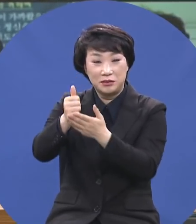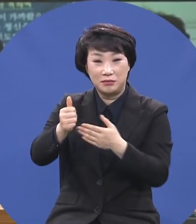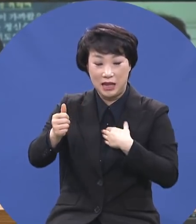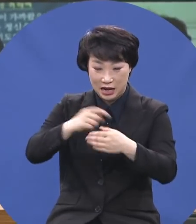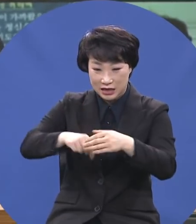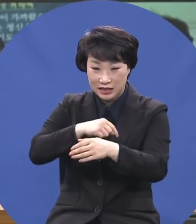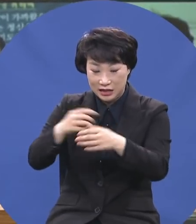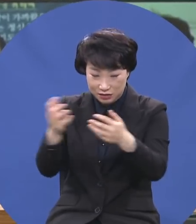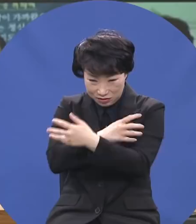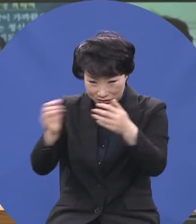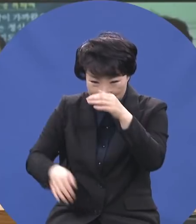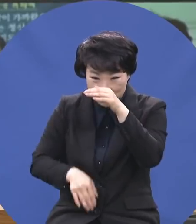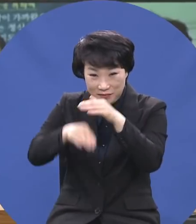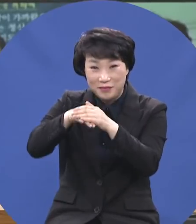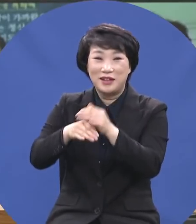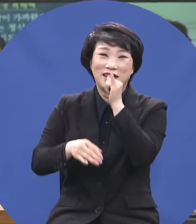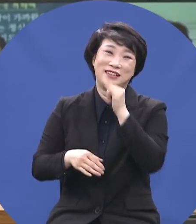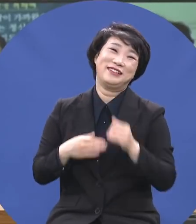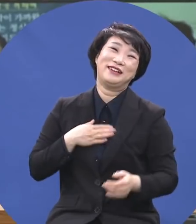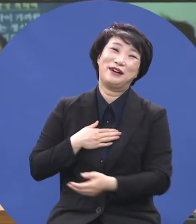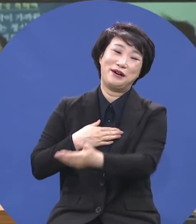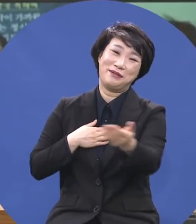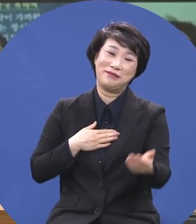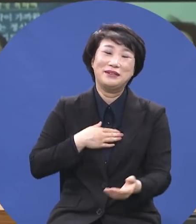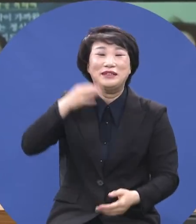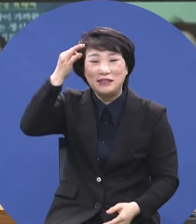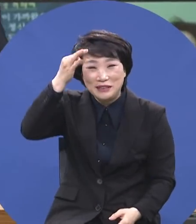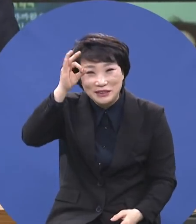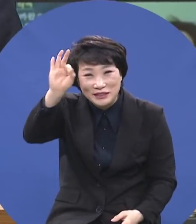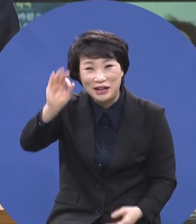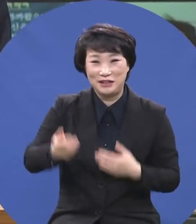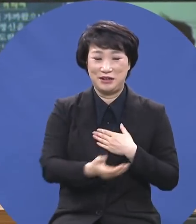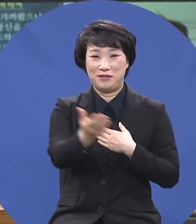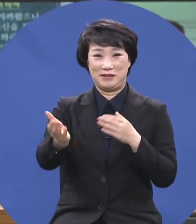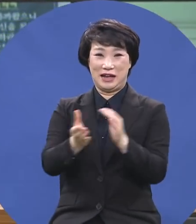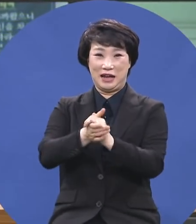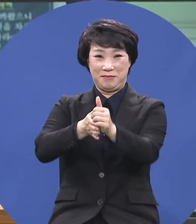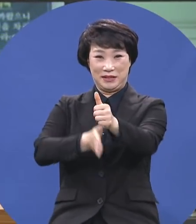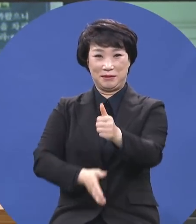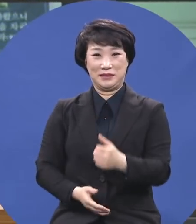꽉 차 있음을 시인하시면 아멘 합시다.